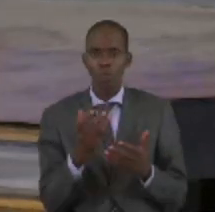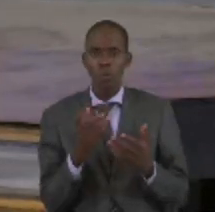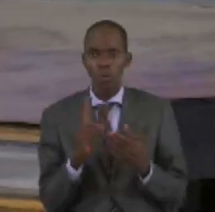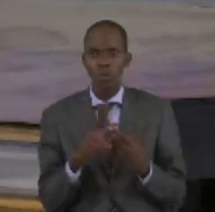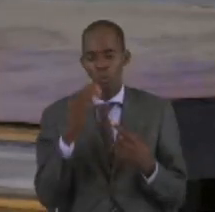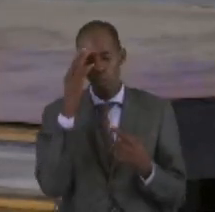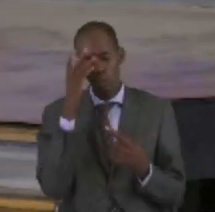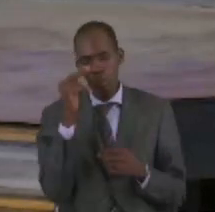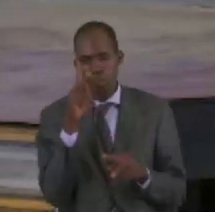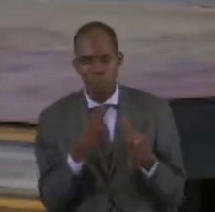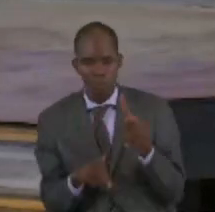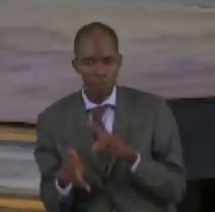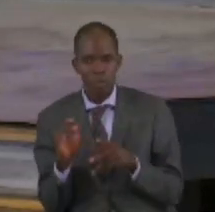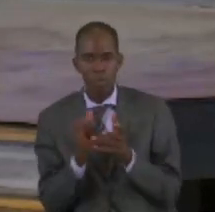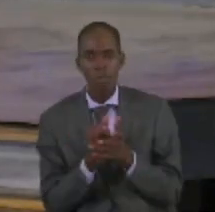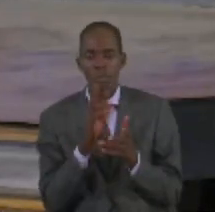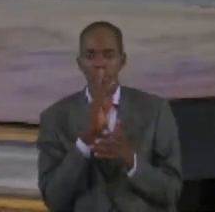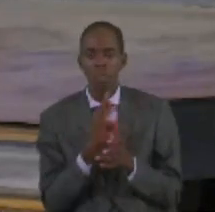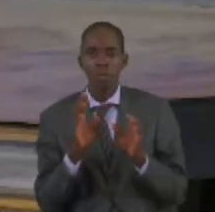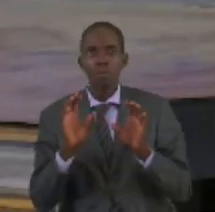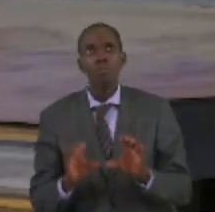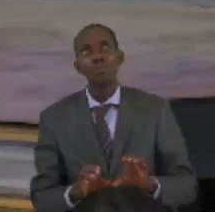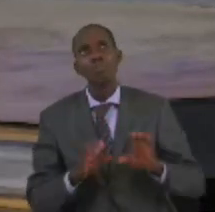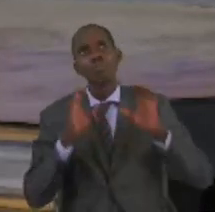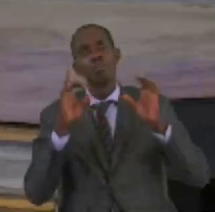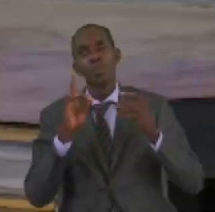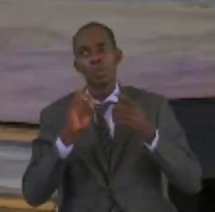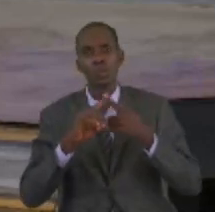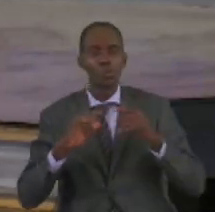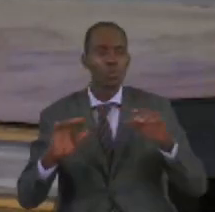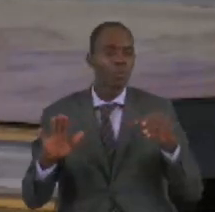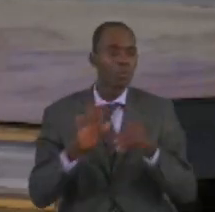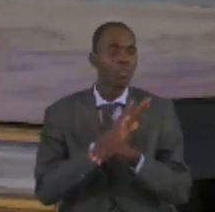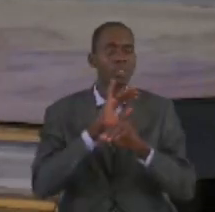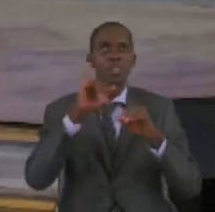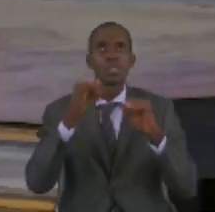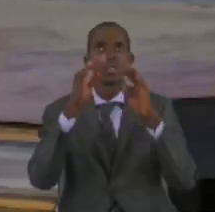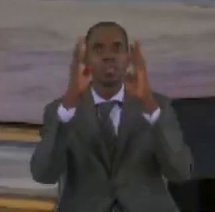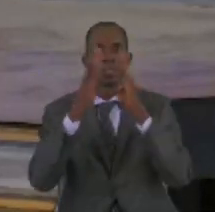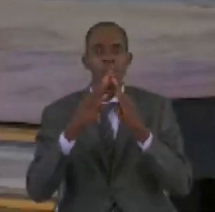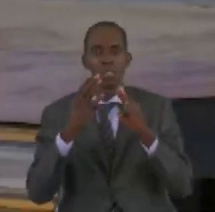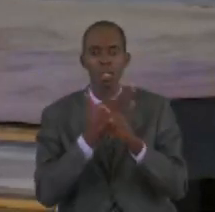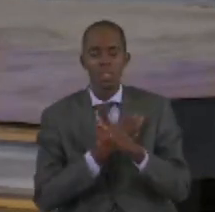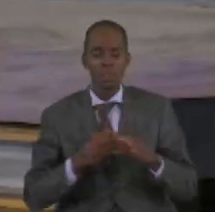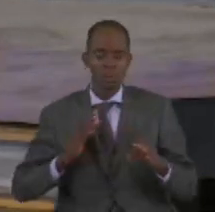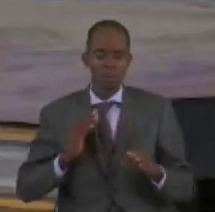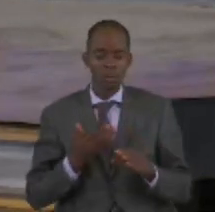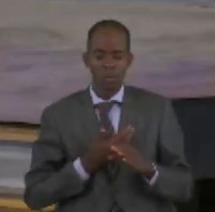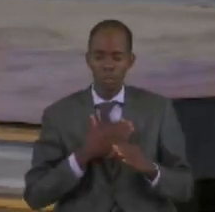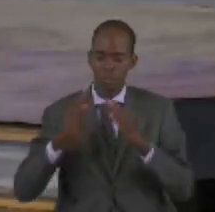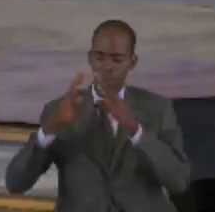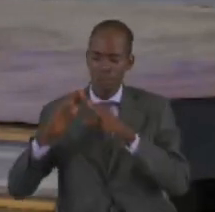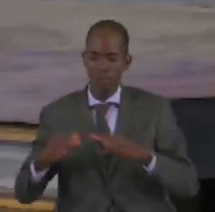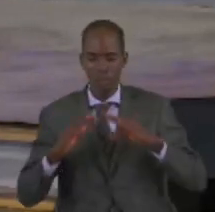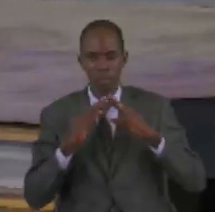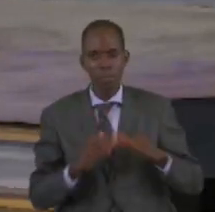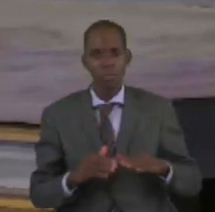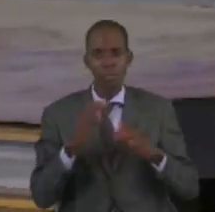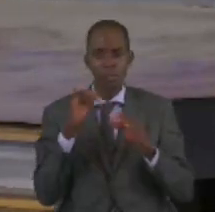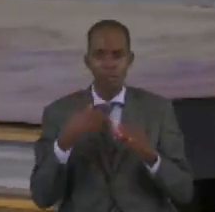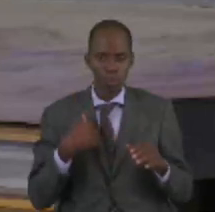Vous voulez savoir, connaître les gens qui se sont consacrés et qui ont rempli Jérusalem et notre ville de